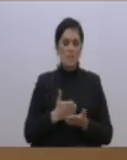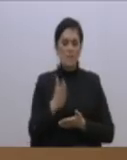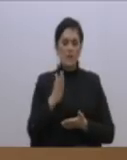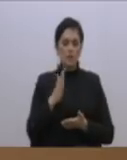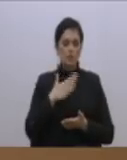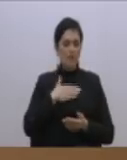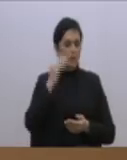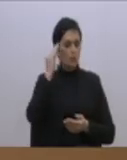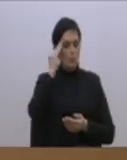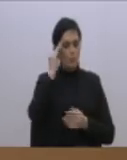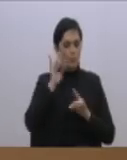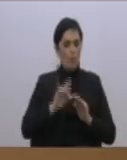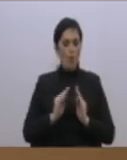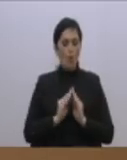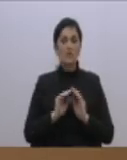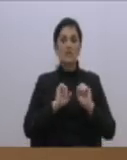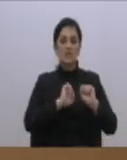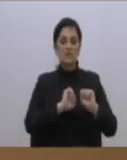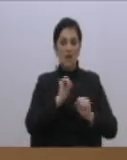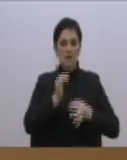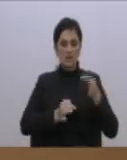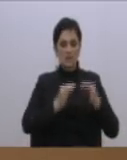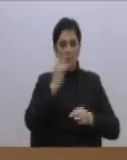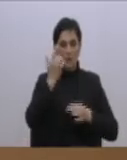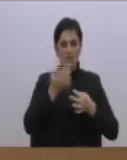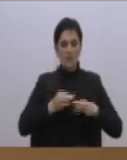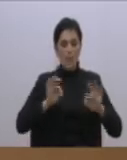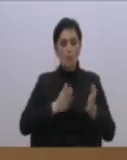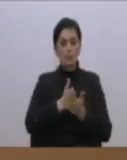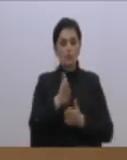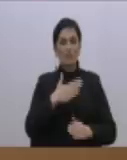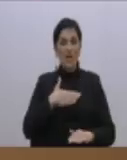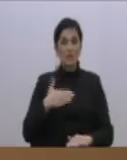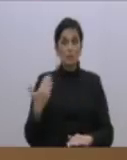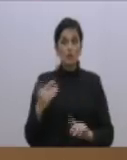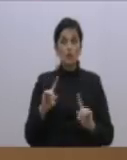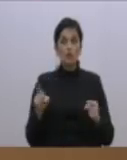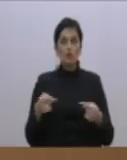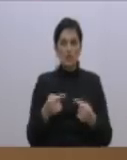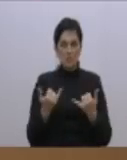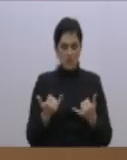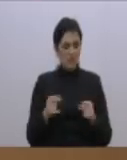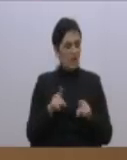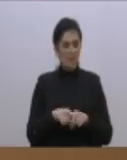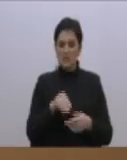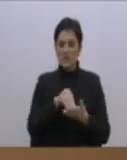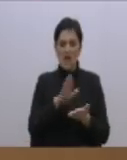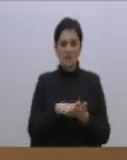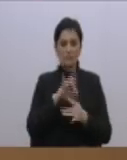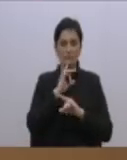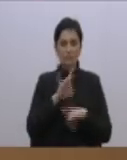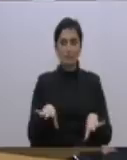pozitsiyaze, Հատկոնդա դացուլի իկնեմա սասամլոս դամոգտելովիս պրինցիպի չեն ուխրիդան։ Չեսամիսատ գեսաց պնըբրի արգավելի տրեգիստրածիս։